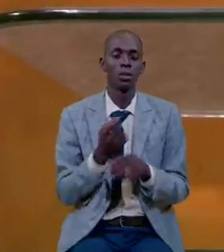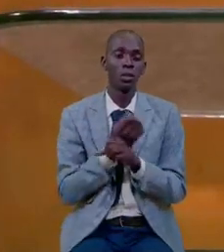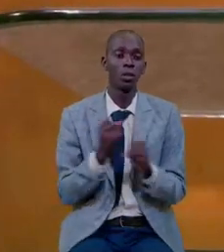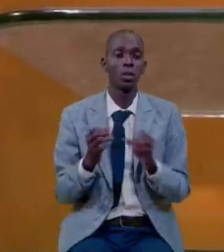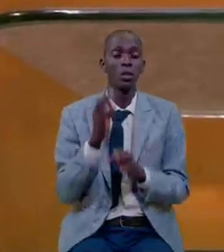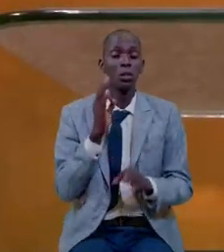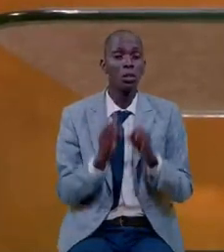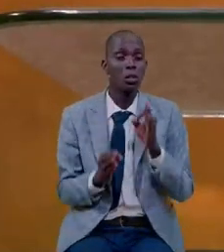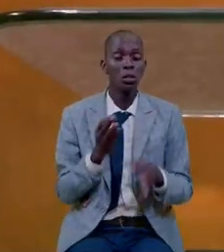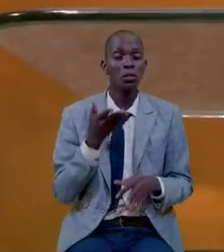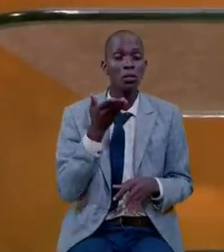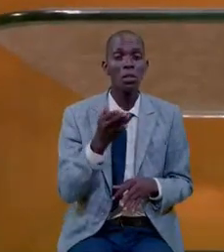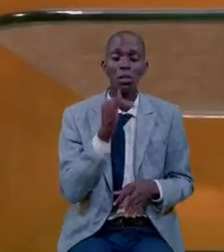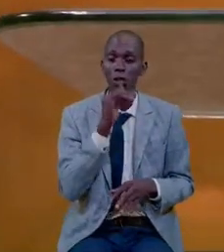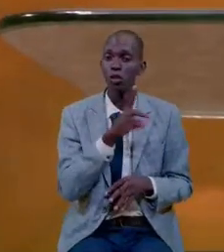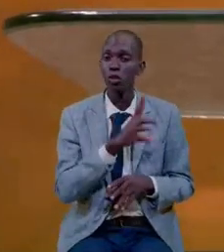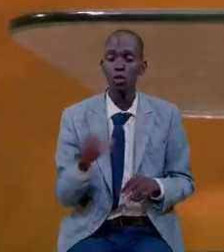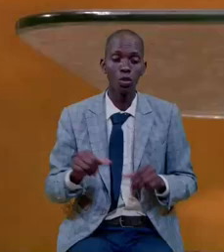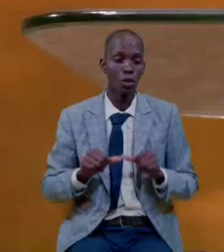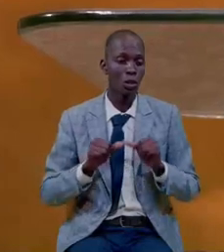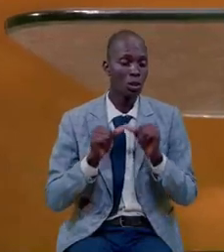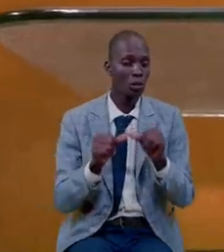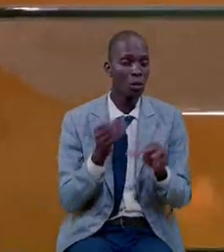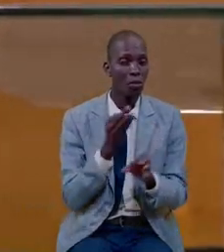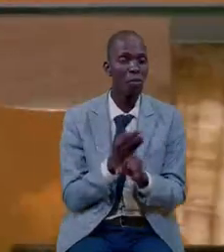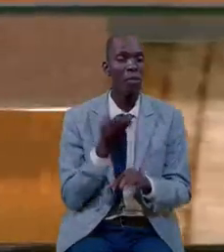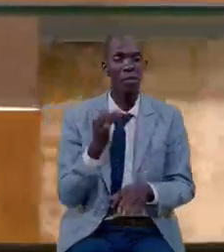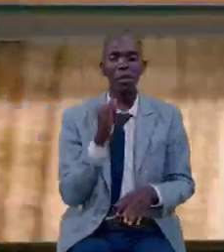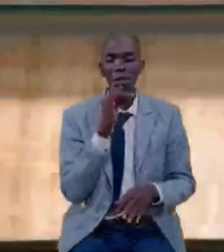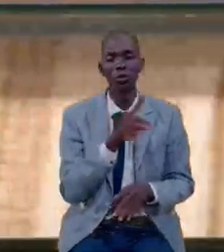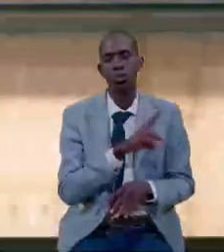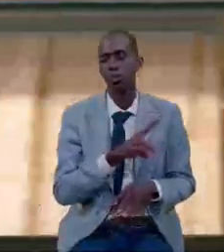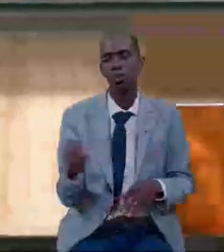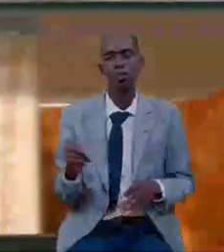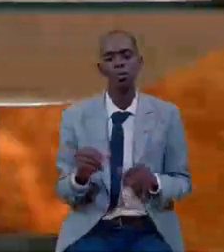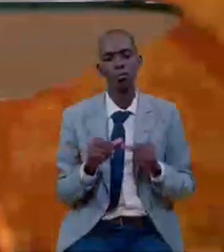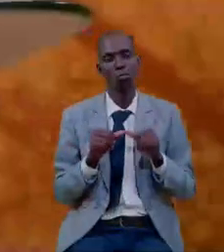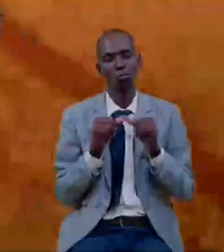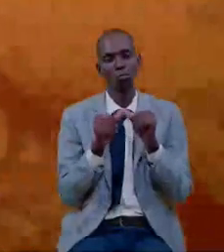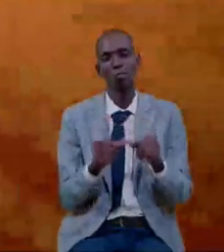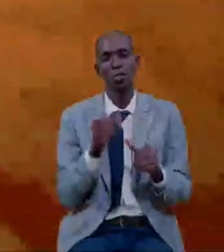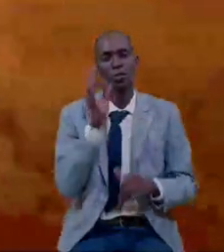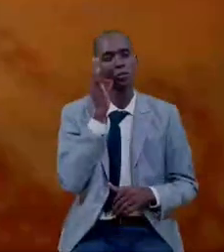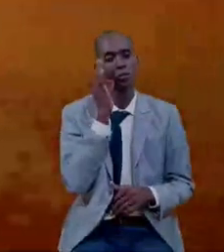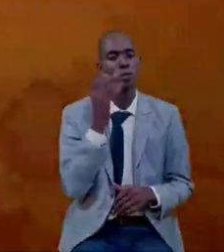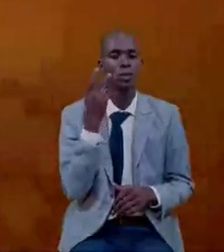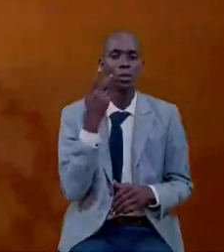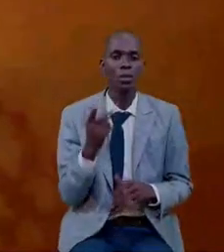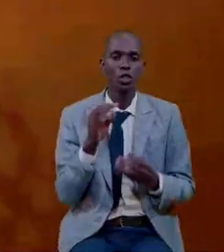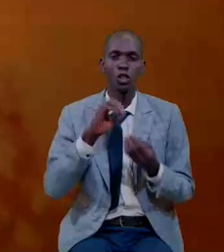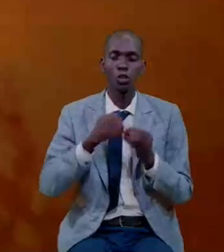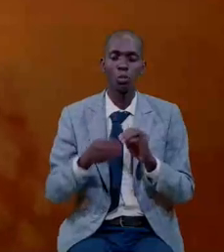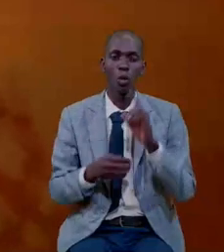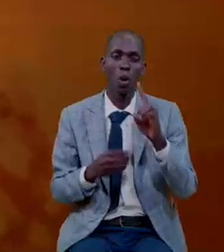n'y a pas de fruit constant, donc il n'y a pas de foi inébranlable. Nous allons à la première partie.